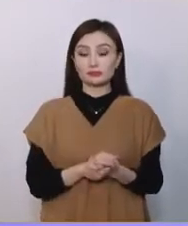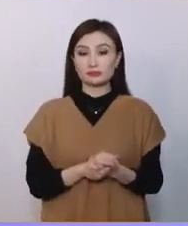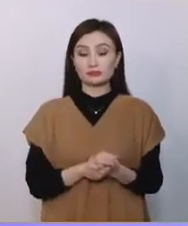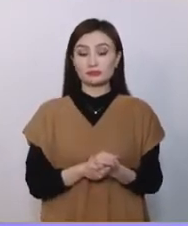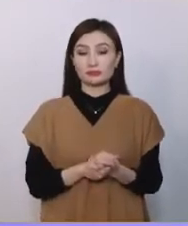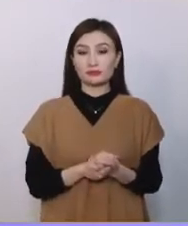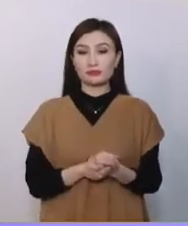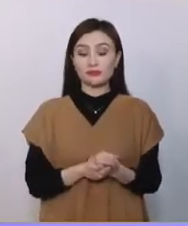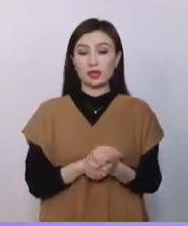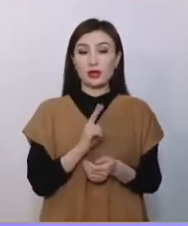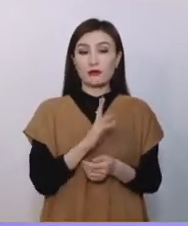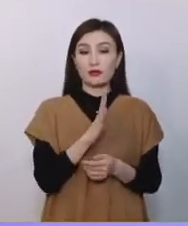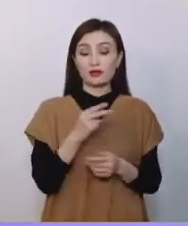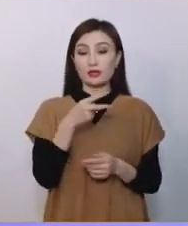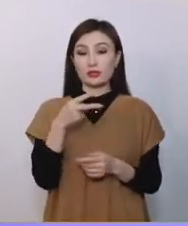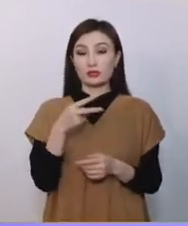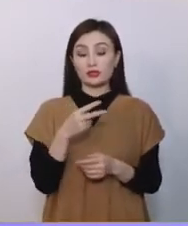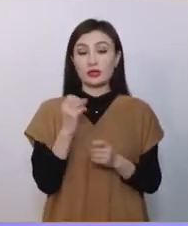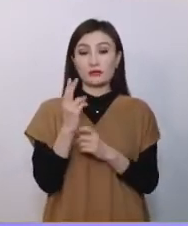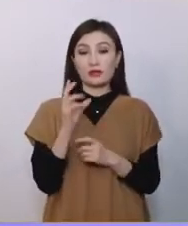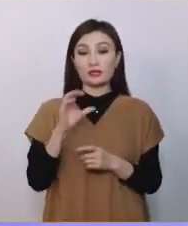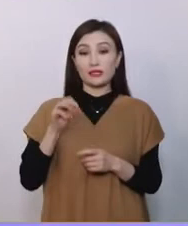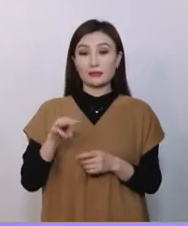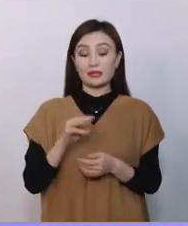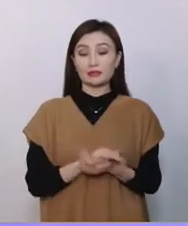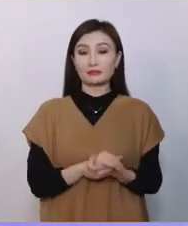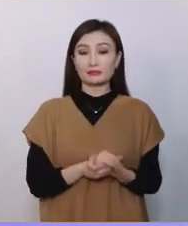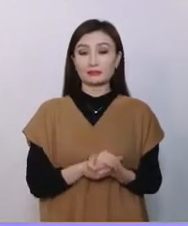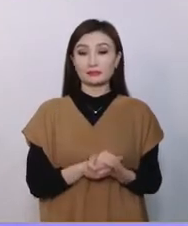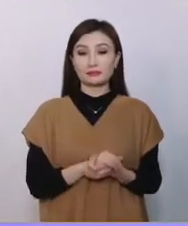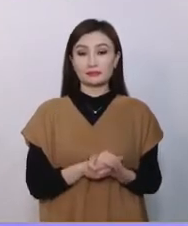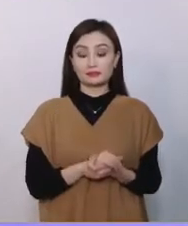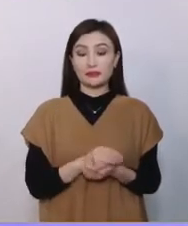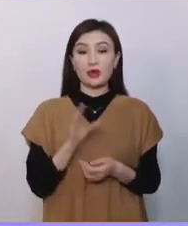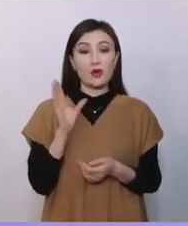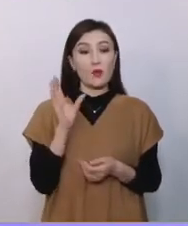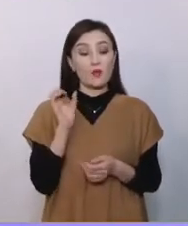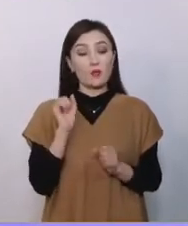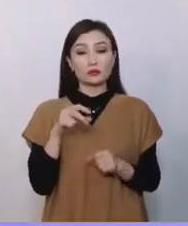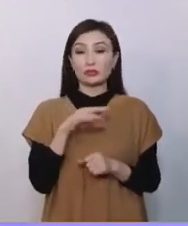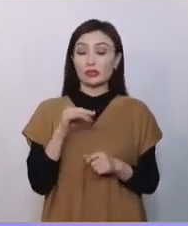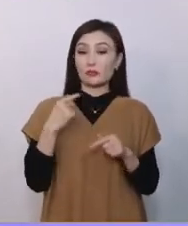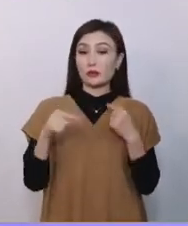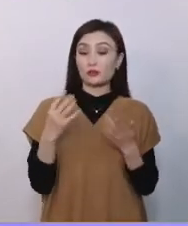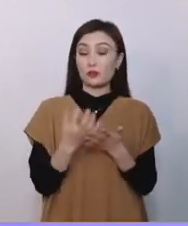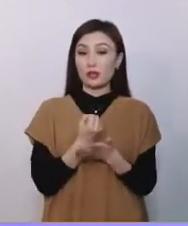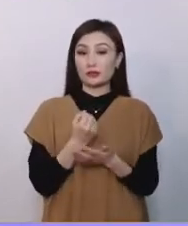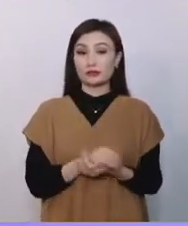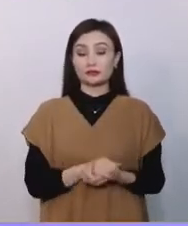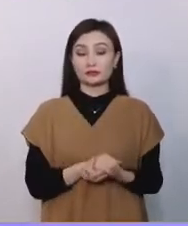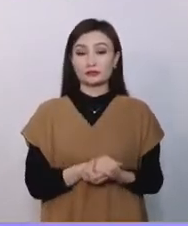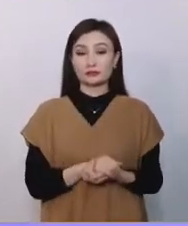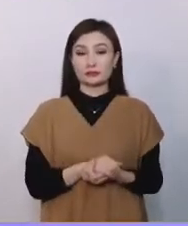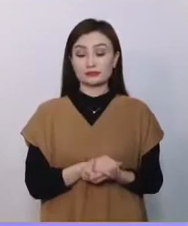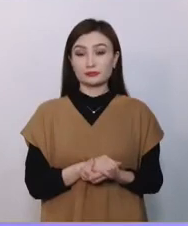периметр квадрата равняется 12 сантиметров можно ли по другому найти периметр квадрата